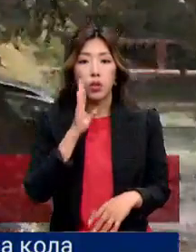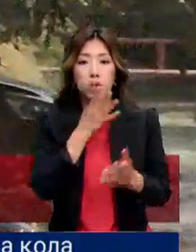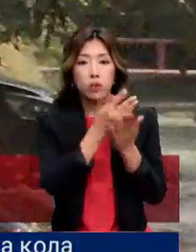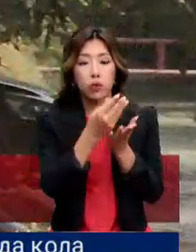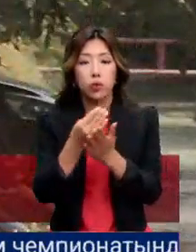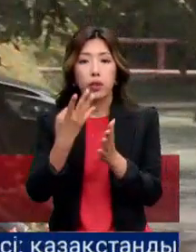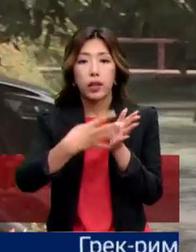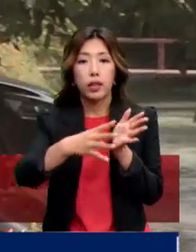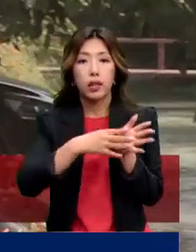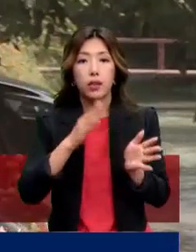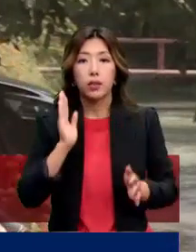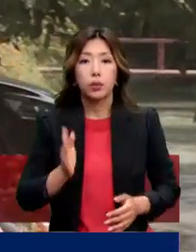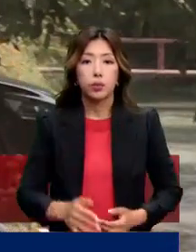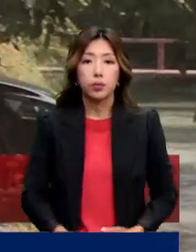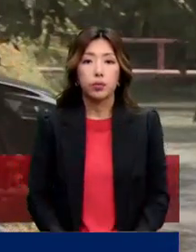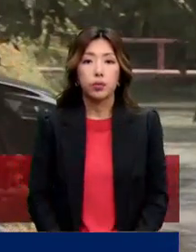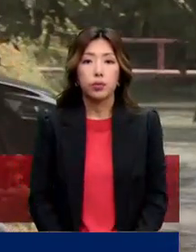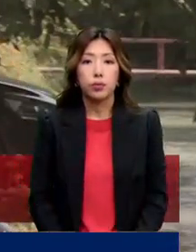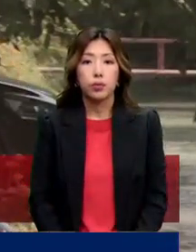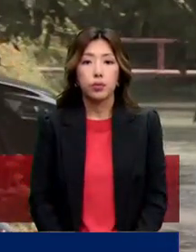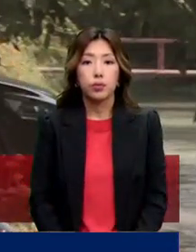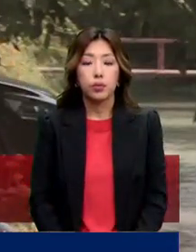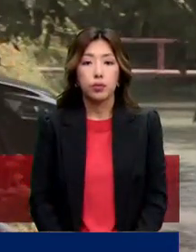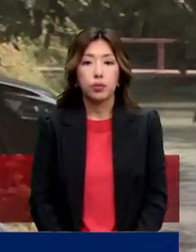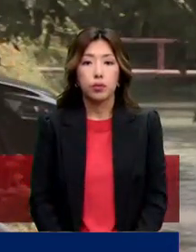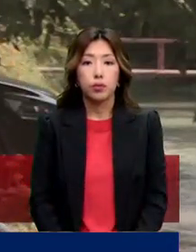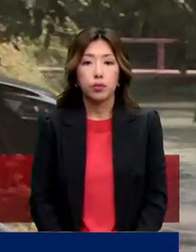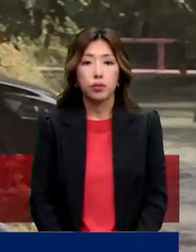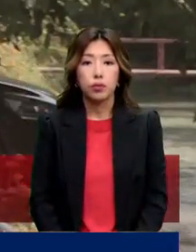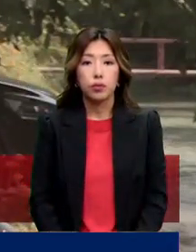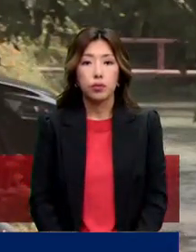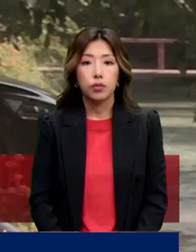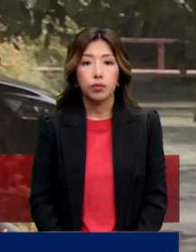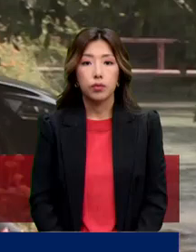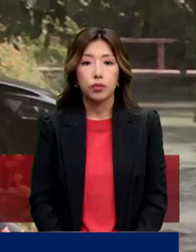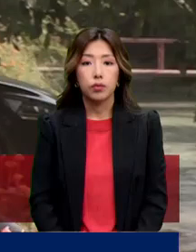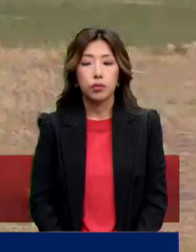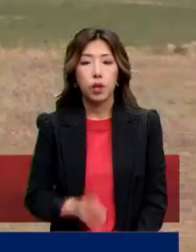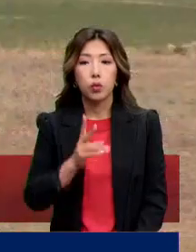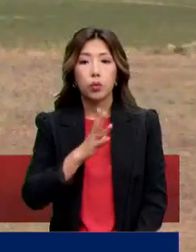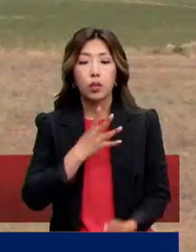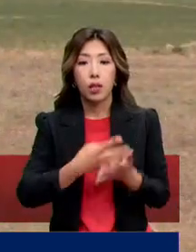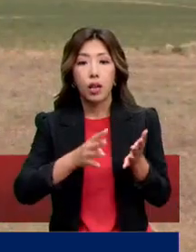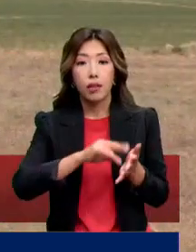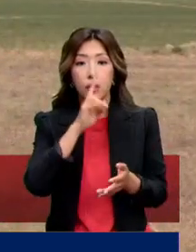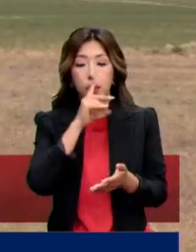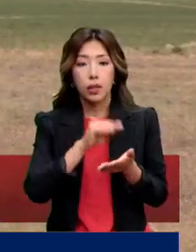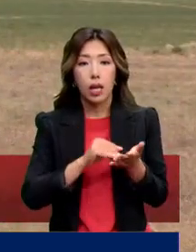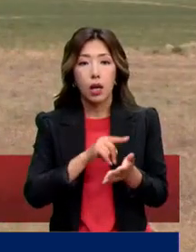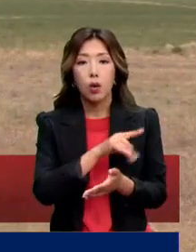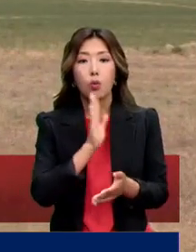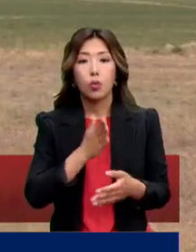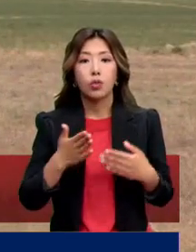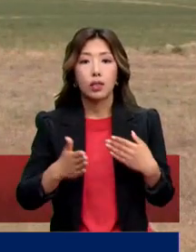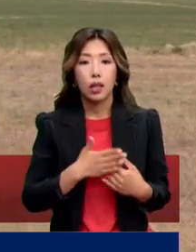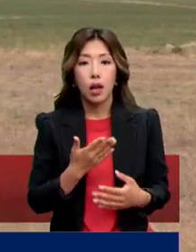графику. Виновные в неправильном составлении графика или распределении воды будут наказаны. Правда, какое наказание ждет